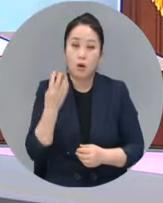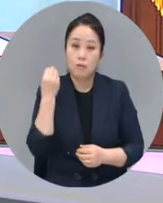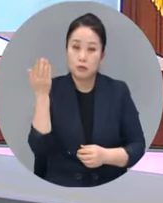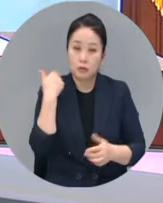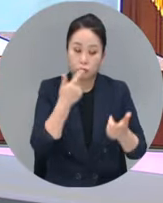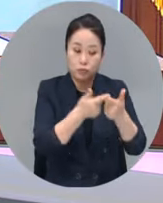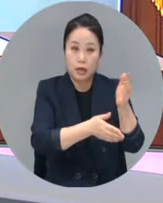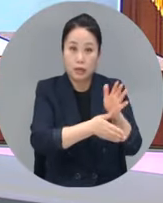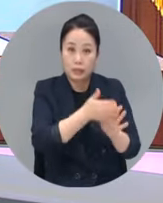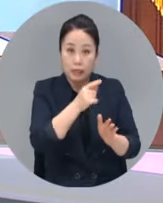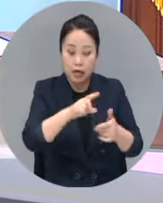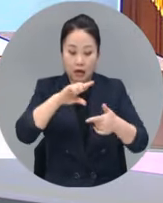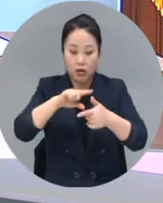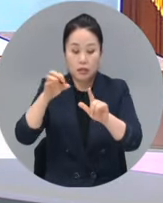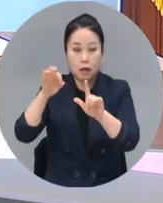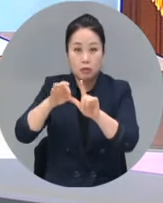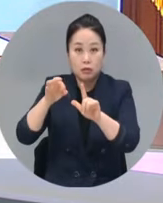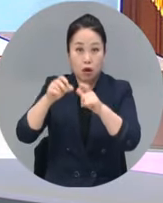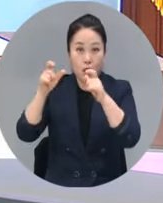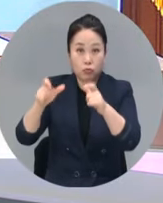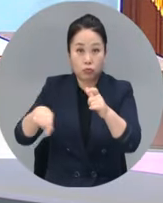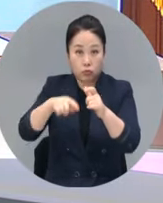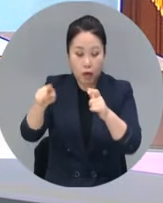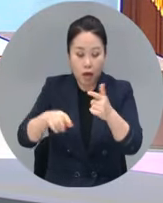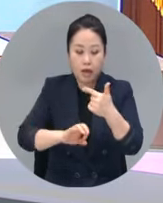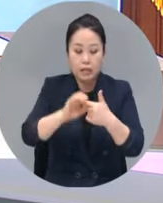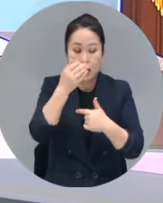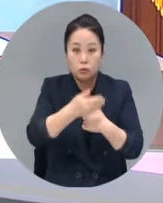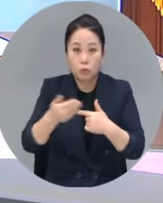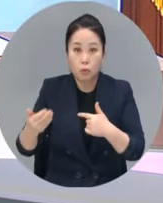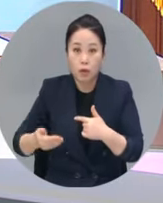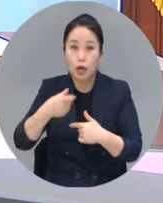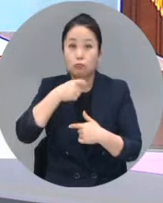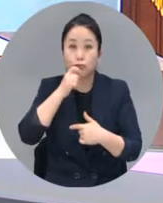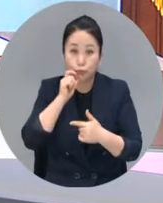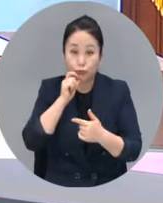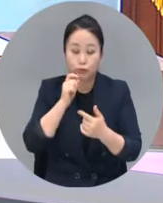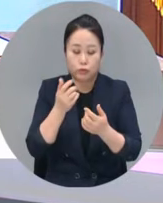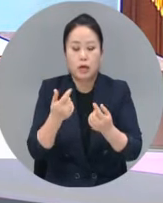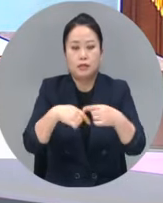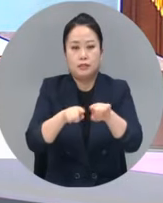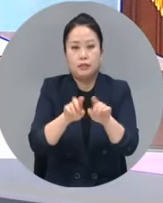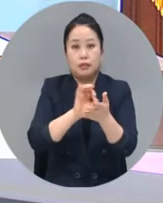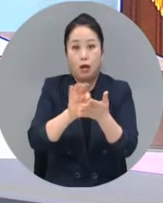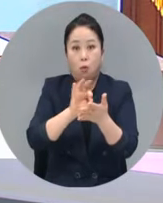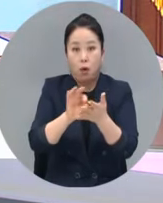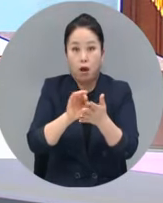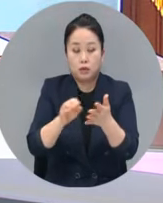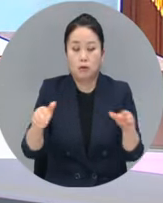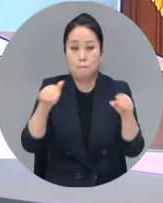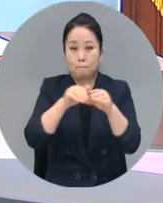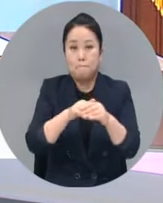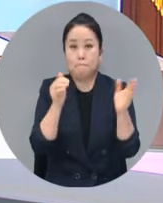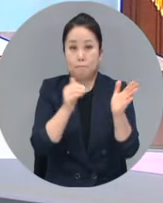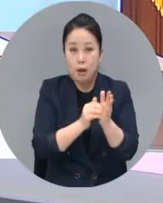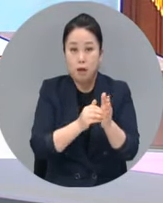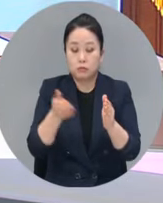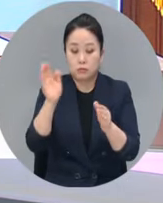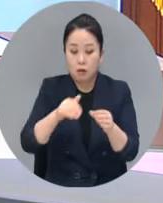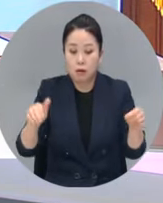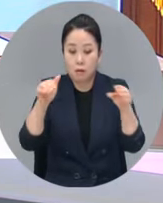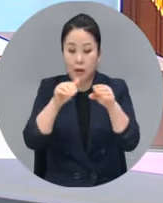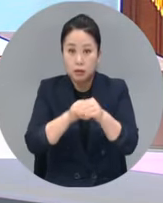얼마 전 부산시가 경남 의령군과 낙동강 최수원 다변화 상생 협약을 맺었습니다. 그런데 체결한 지 2주